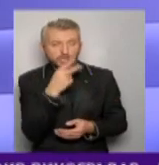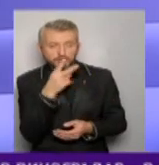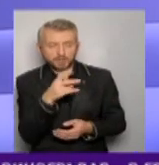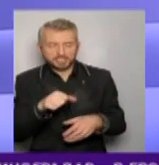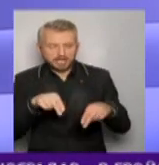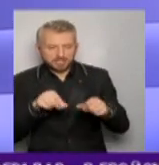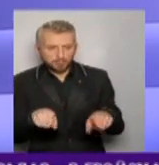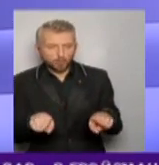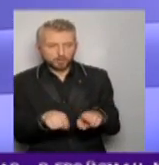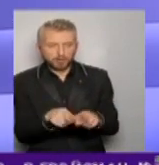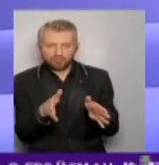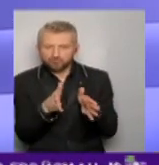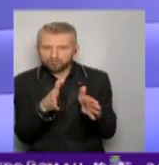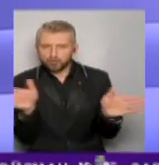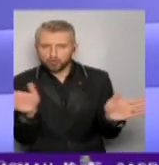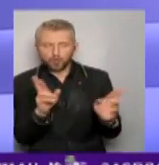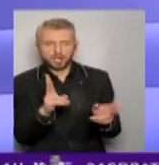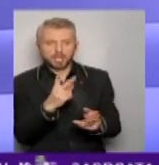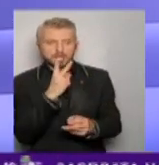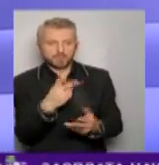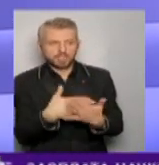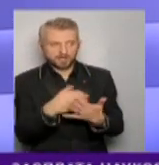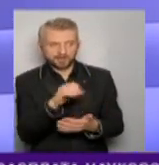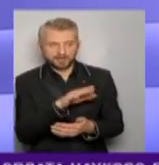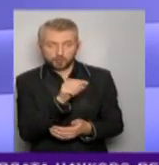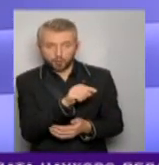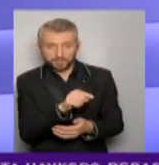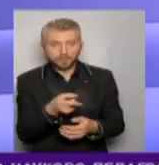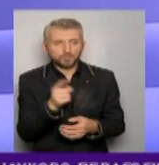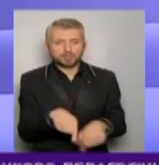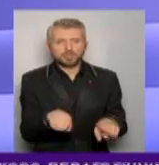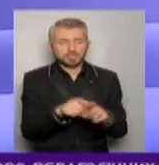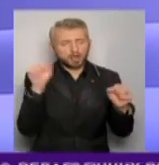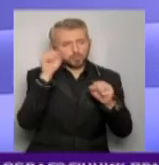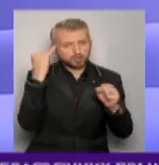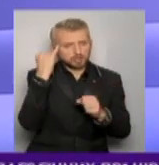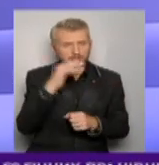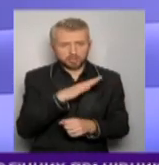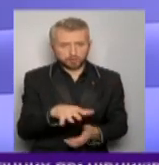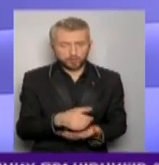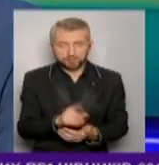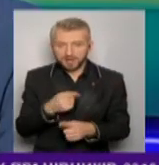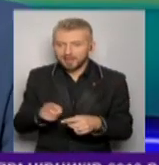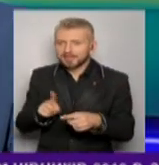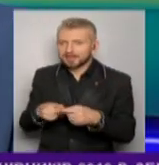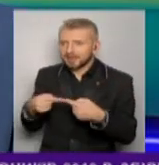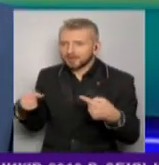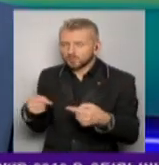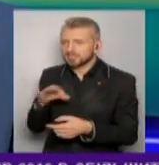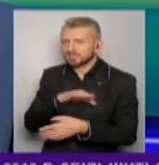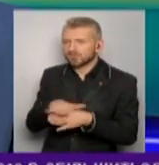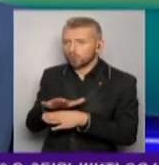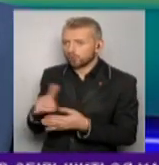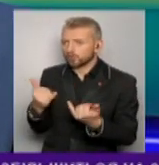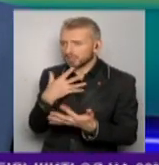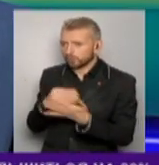землю отак широко, як це дивляться, наприклад, у Європі, то тоді б таких абсурдних ідей не було. Але цей ж ресурс не виконує зараз свою